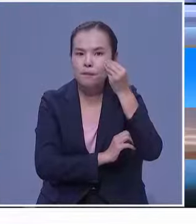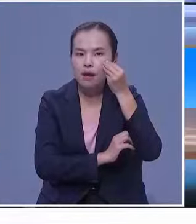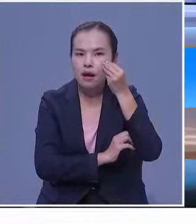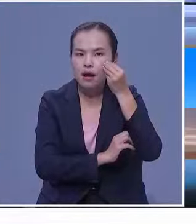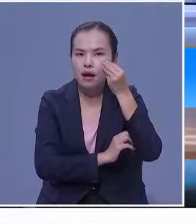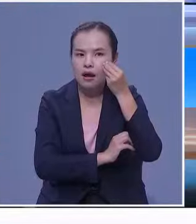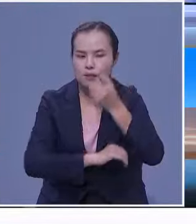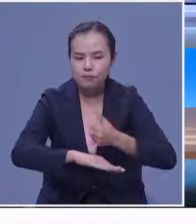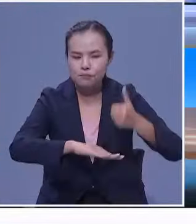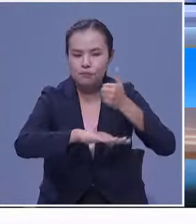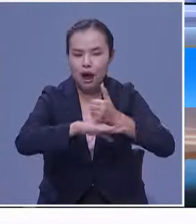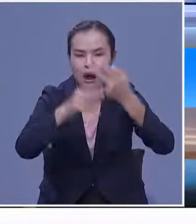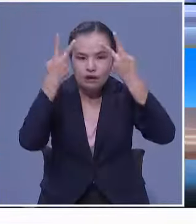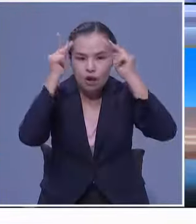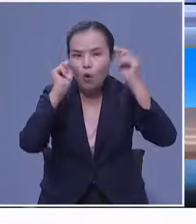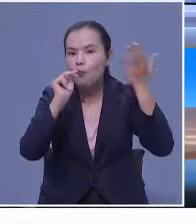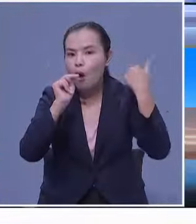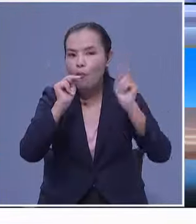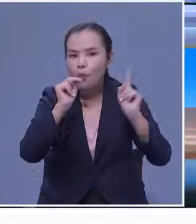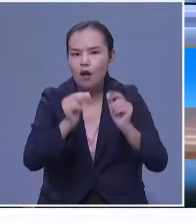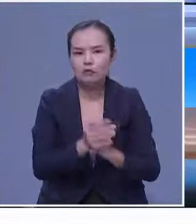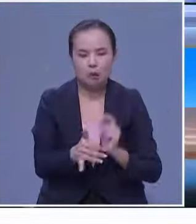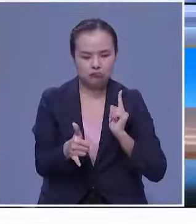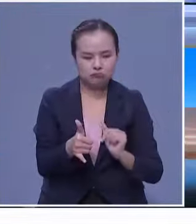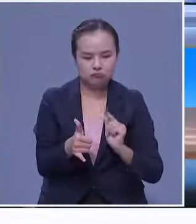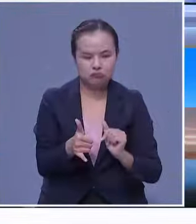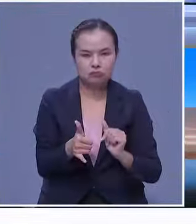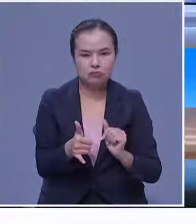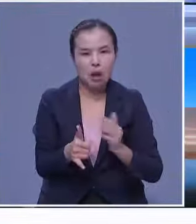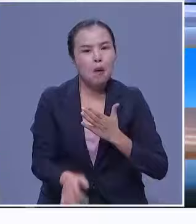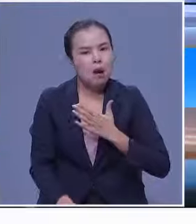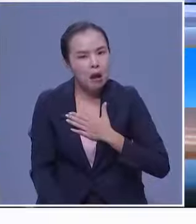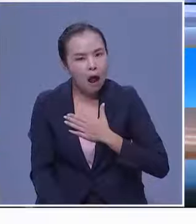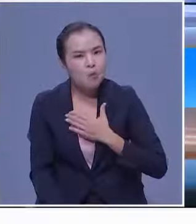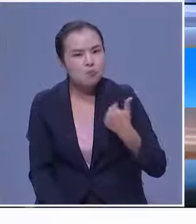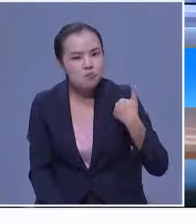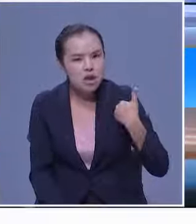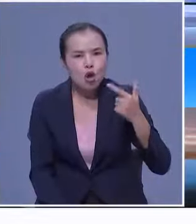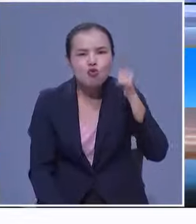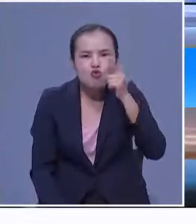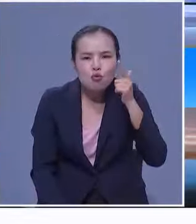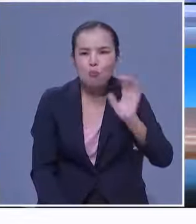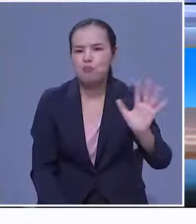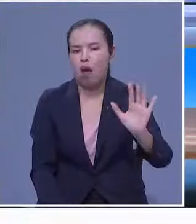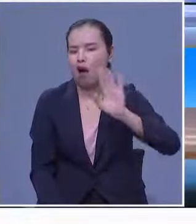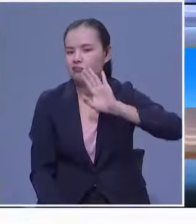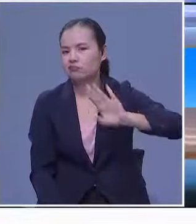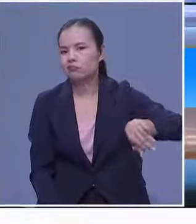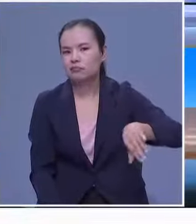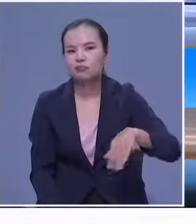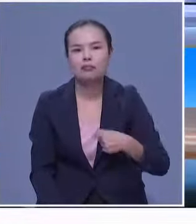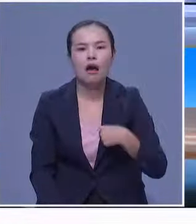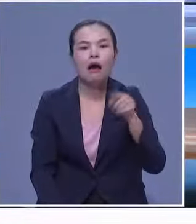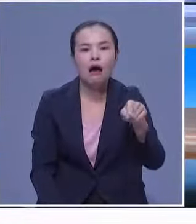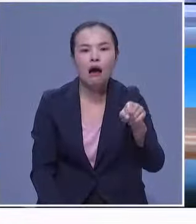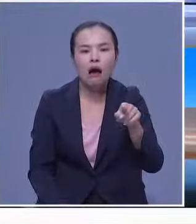ป็นว่าที่นายกนะตอนนั้นนะคือเรื่องของจุดยืนมีเราไม่มีลุงด้วยหรือเปล่ า เพราะตอนนั้นมันร้อนแรงจริงๆทำให้หลายคนเทไ